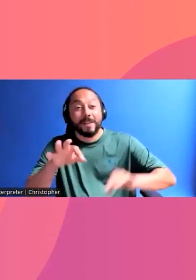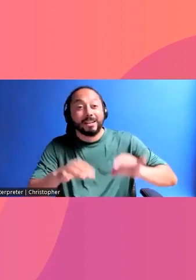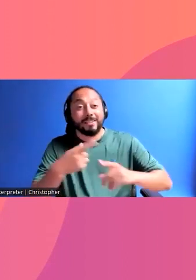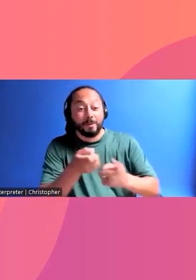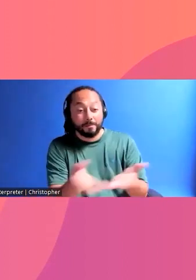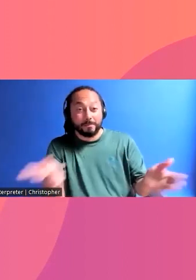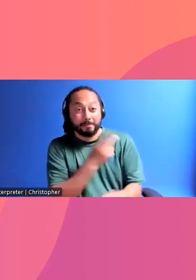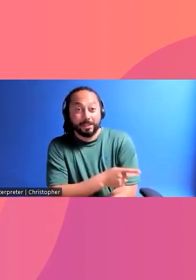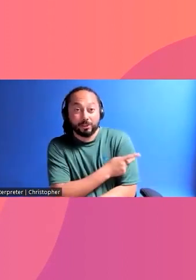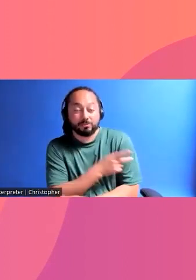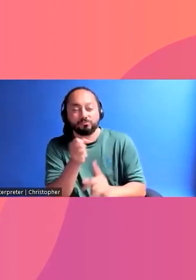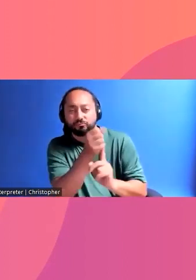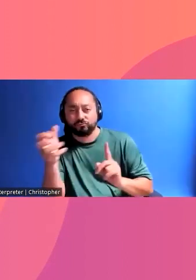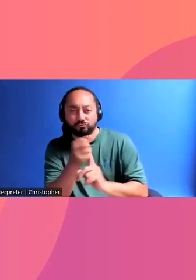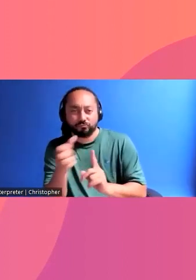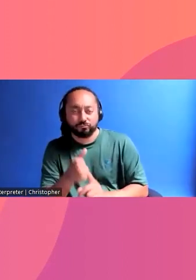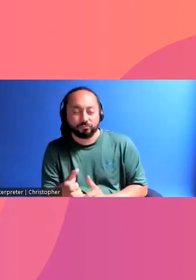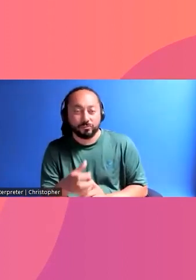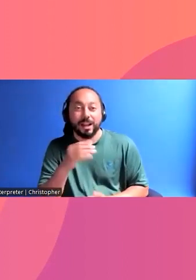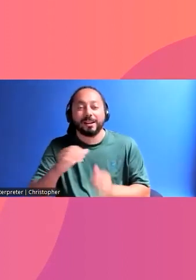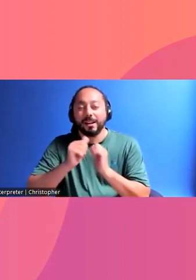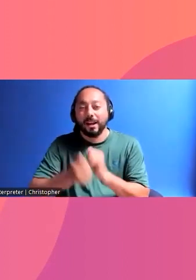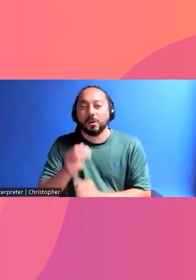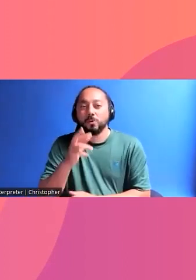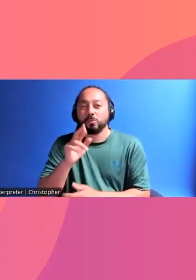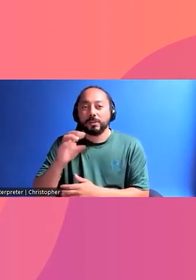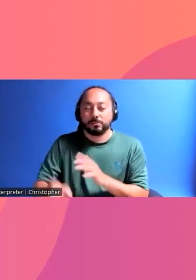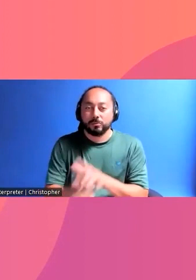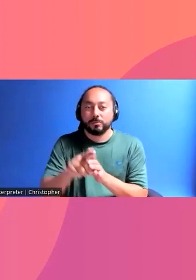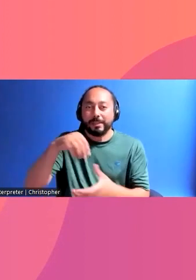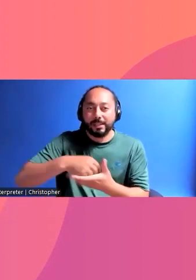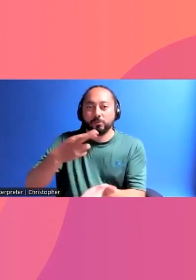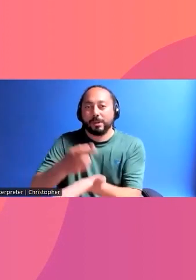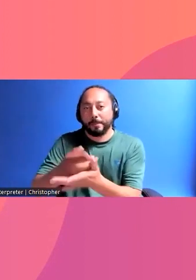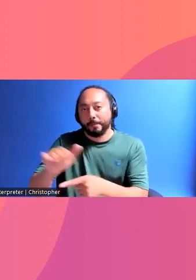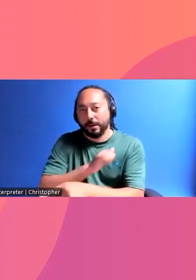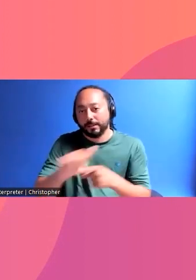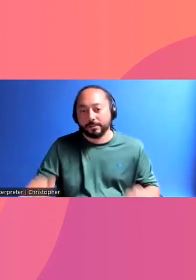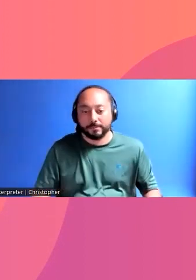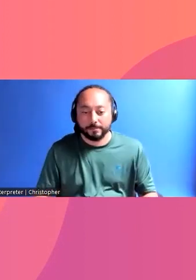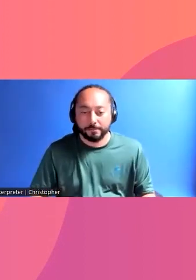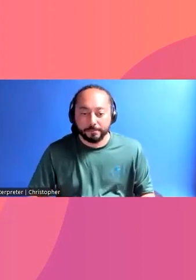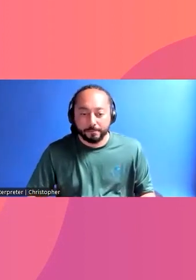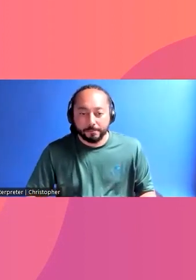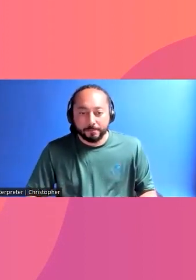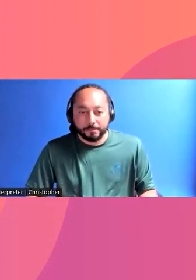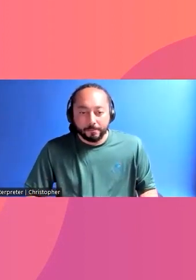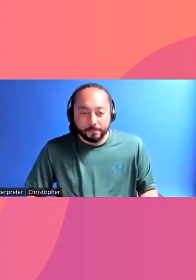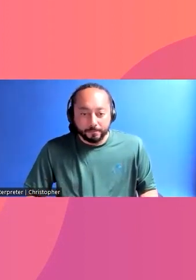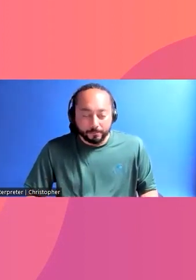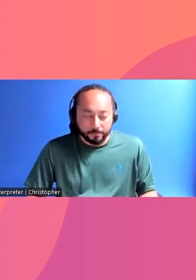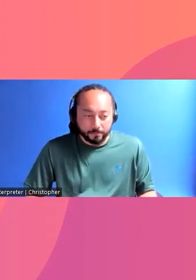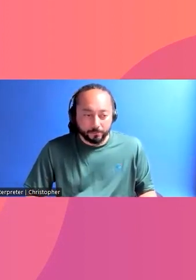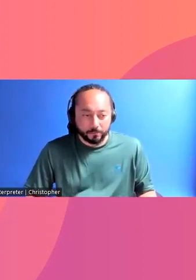Ces présentations et publications montreront en détail les résultats et conclusions de